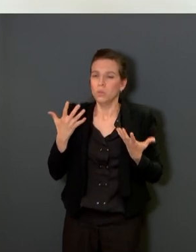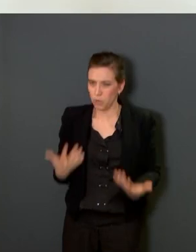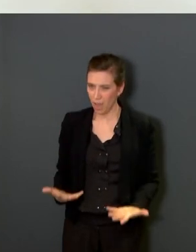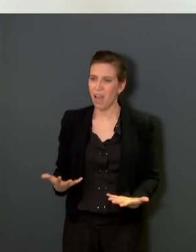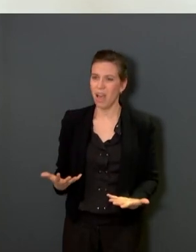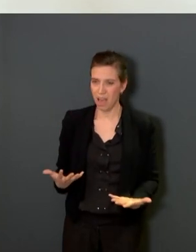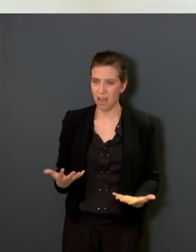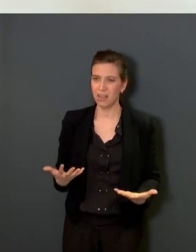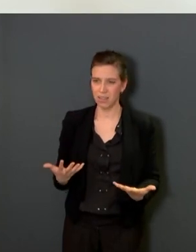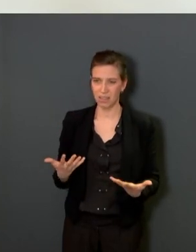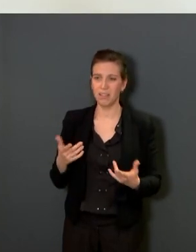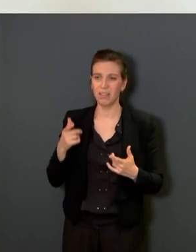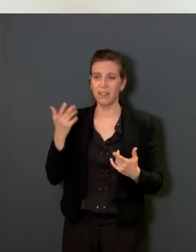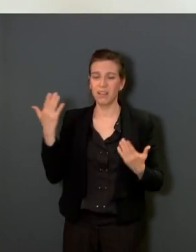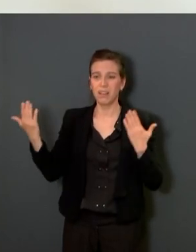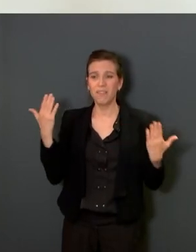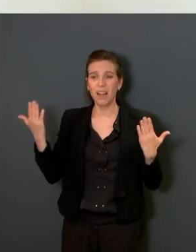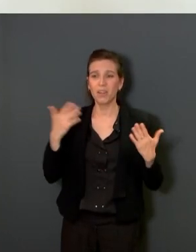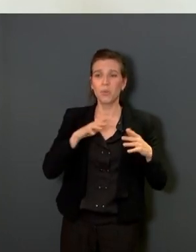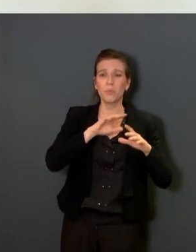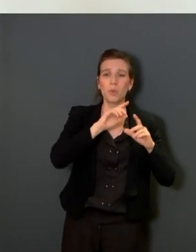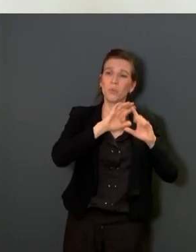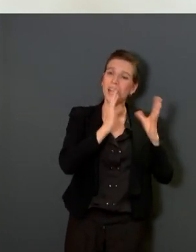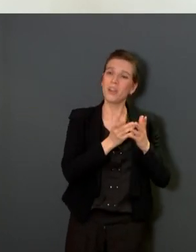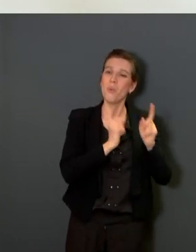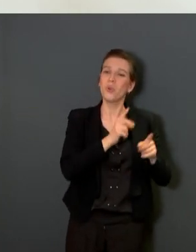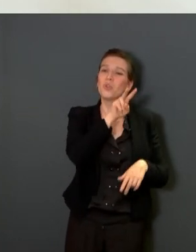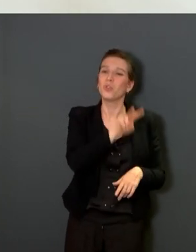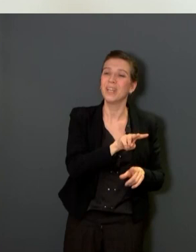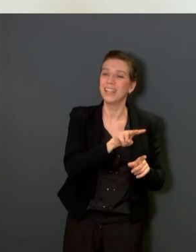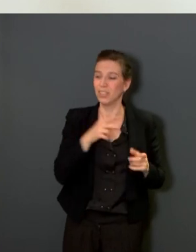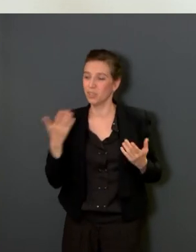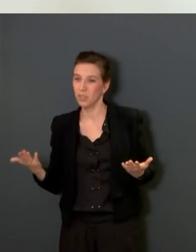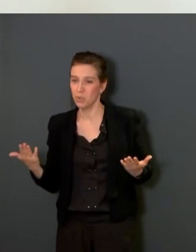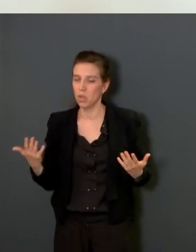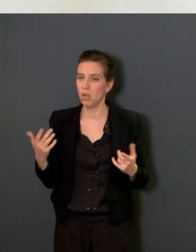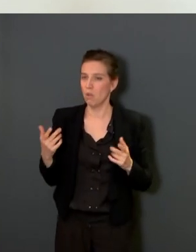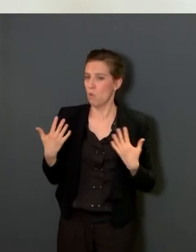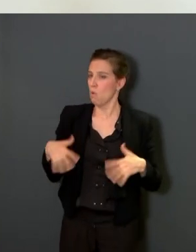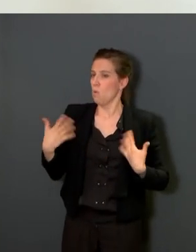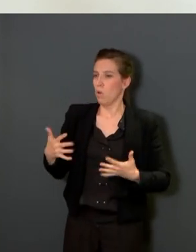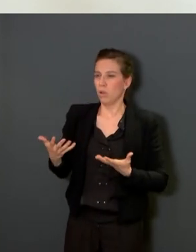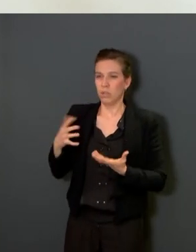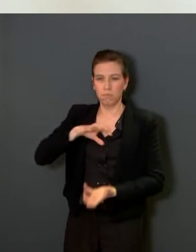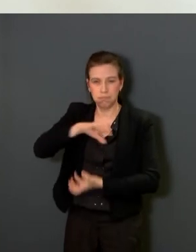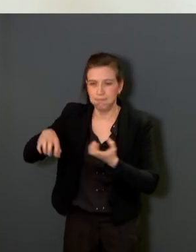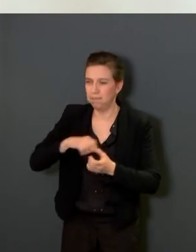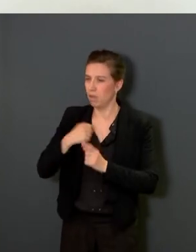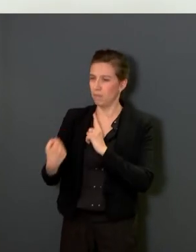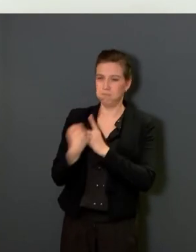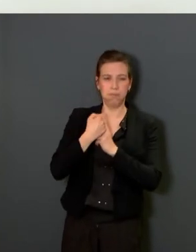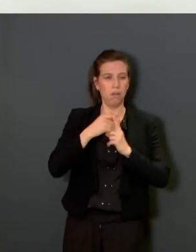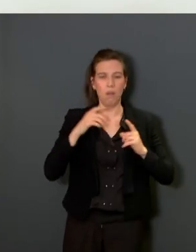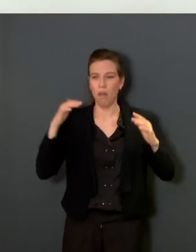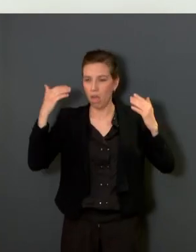sinds de Tweede Wereldoorlog. En dit teert op ons gemoed. Dit teert op onze draagkracht. Dit is iets